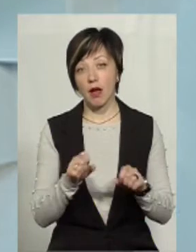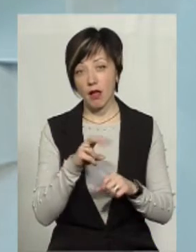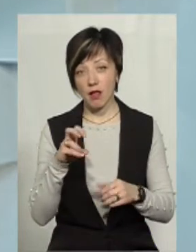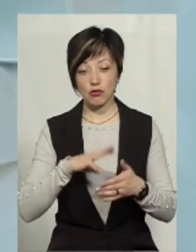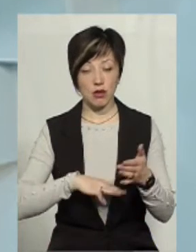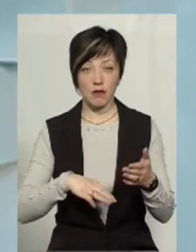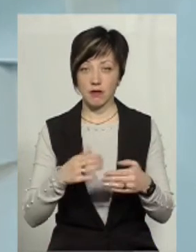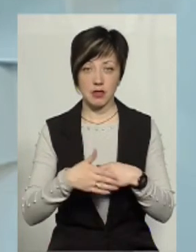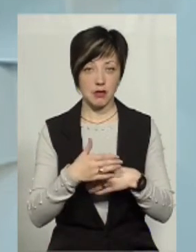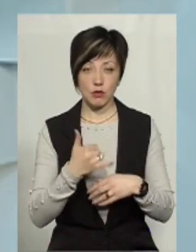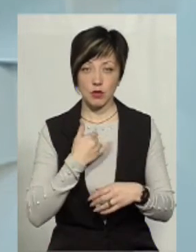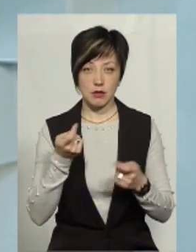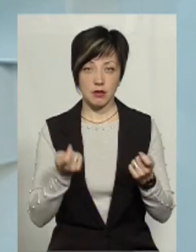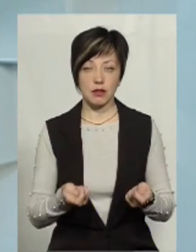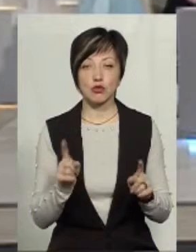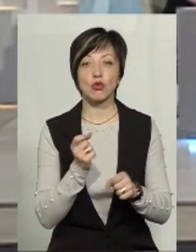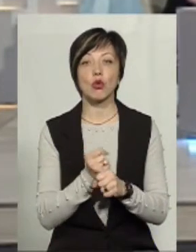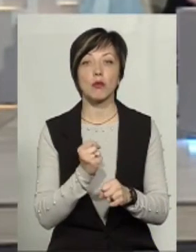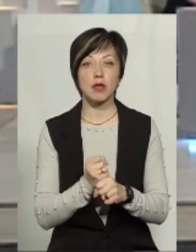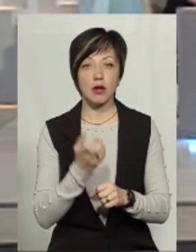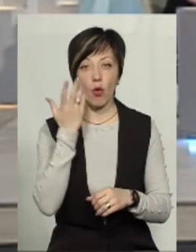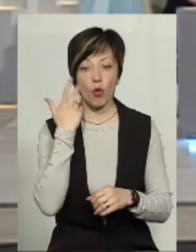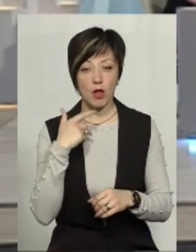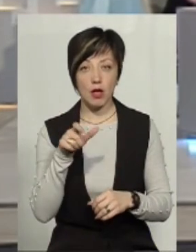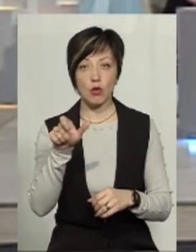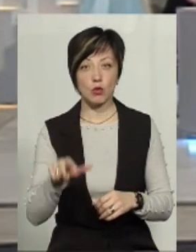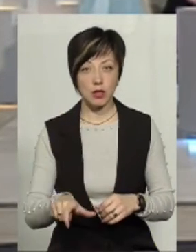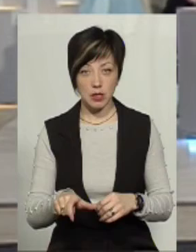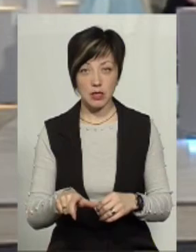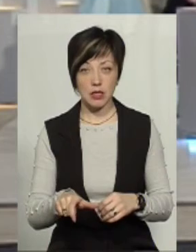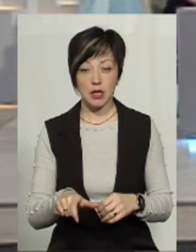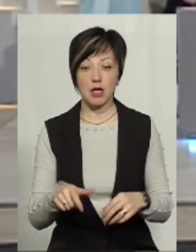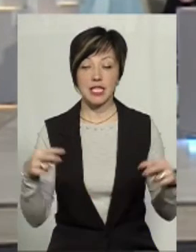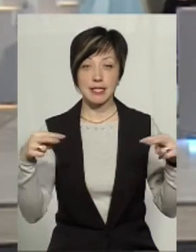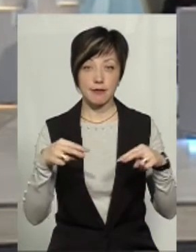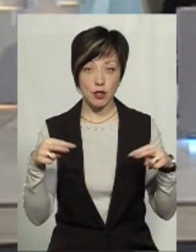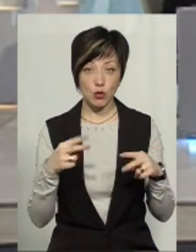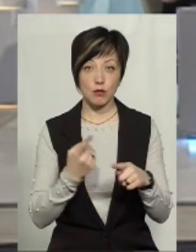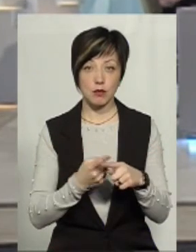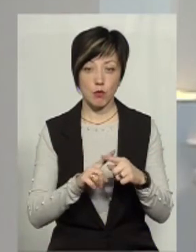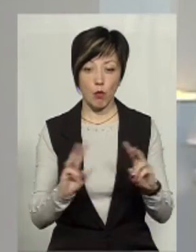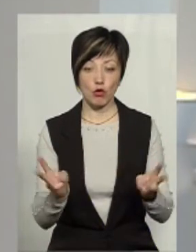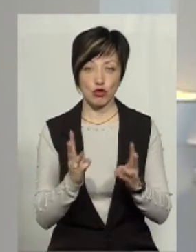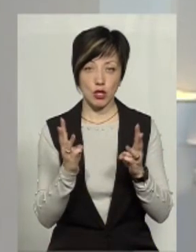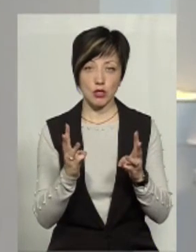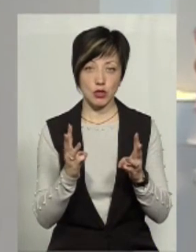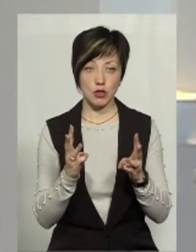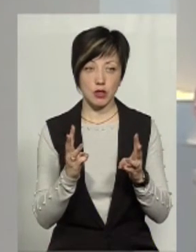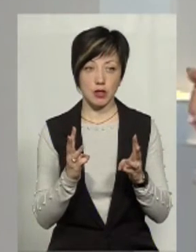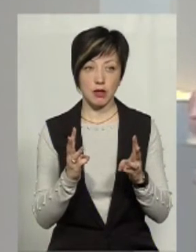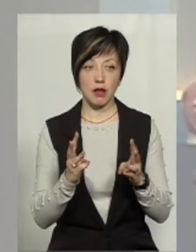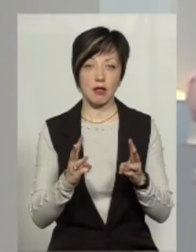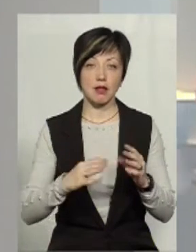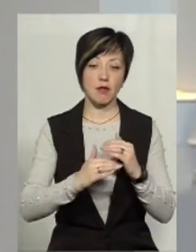штрафні санкції у нас за це відсутні. Що робити, коли людина стала свідком пожежі? От